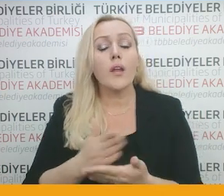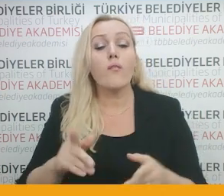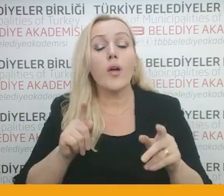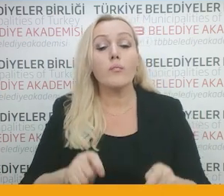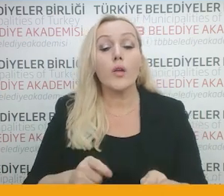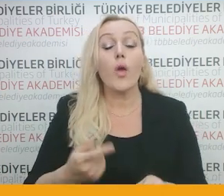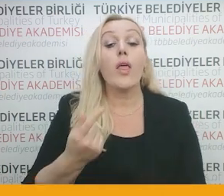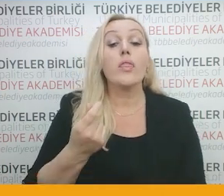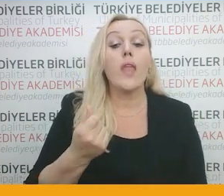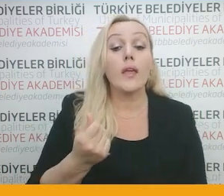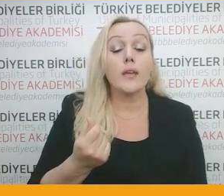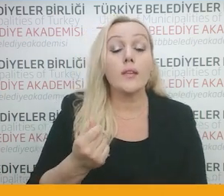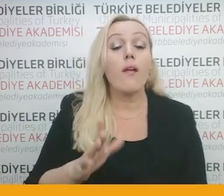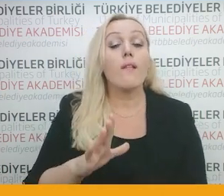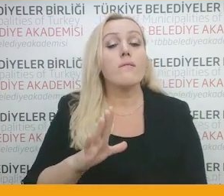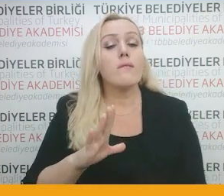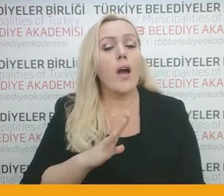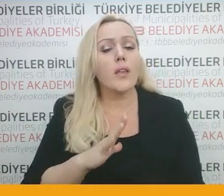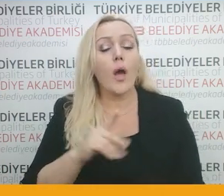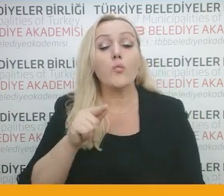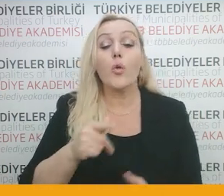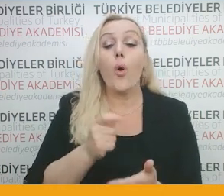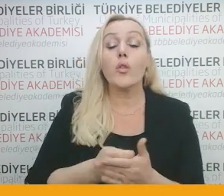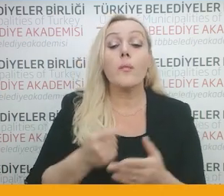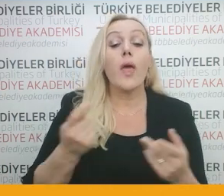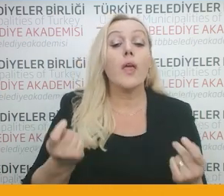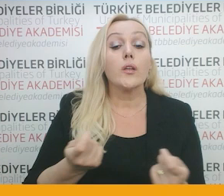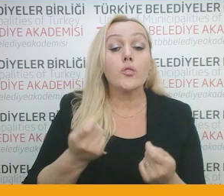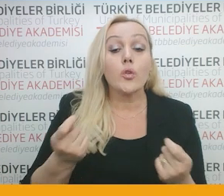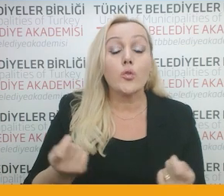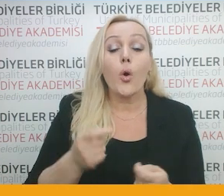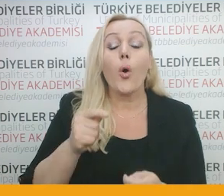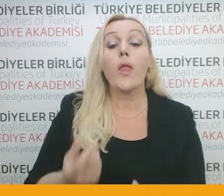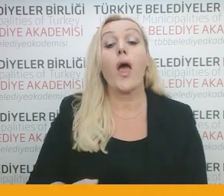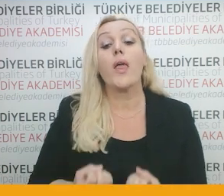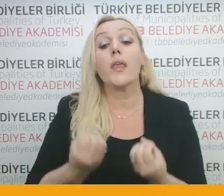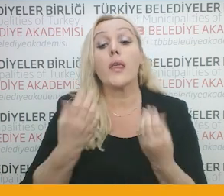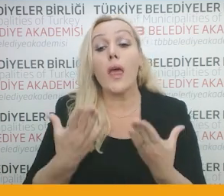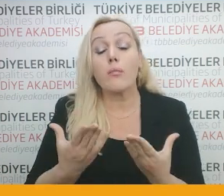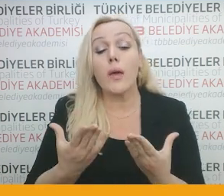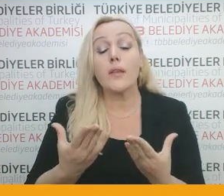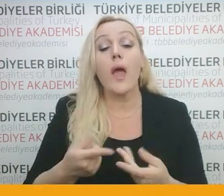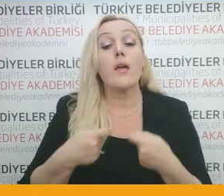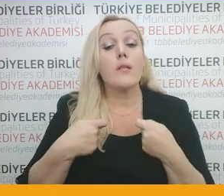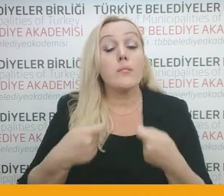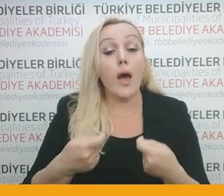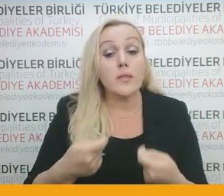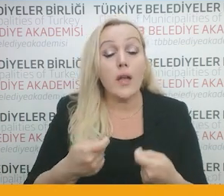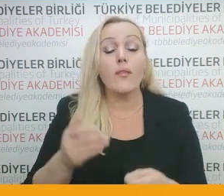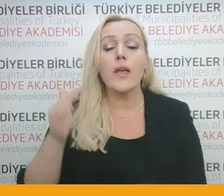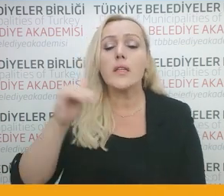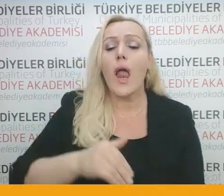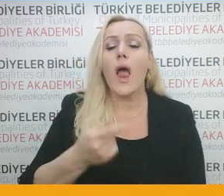Nakit varlığından bunu karşılamaya çalışıyoruz. Nakit varlığını karşıladık. O da yetmedi. Giderimiz hala gelirimizden